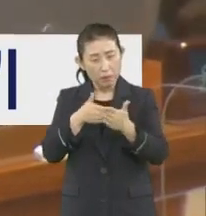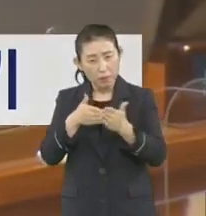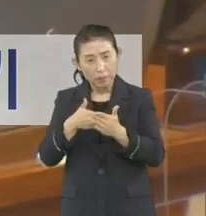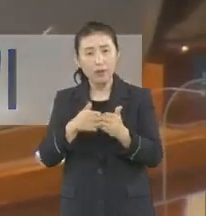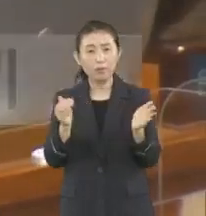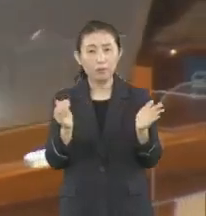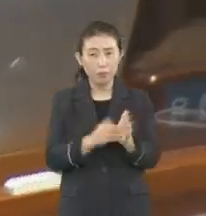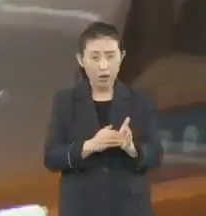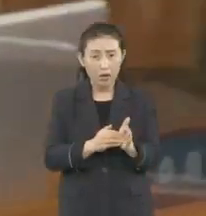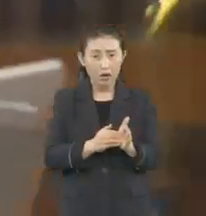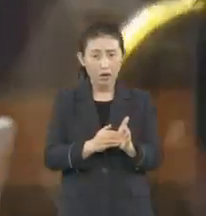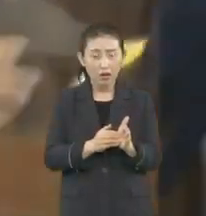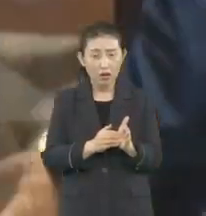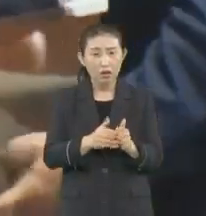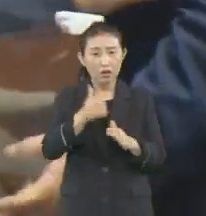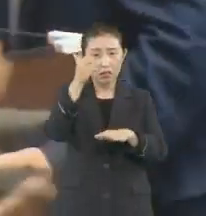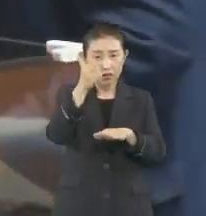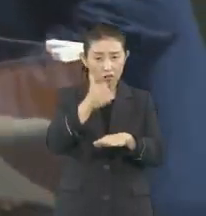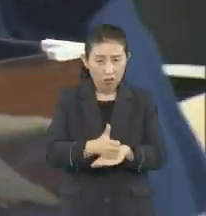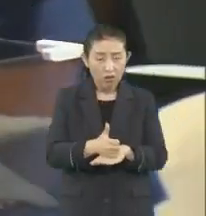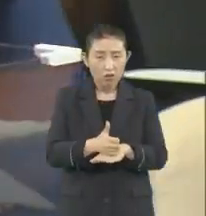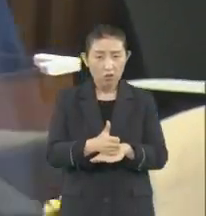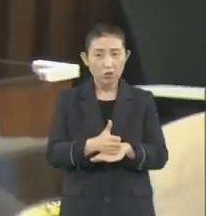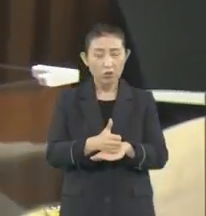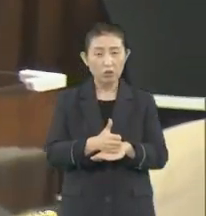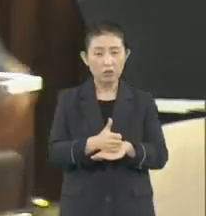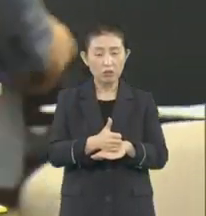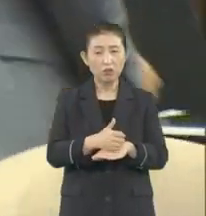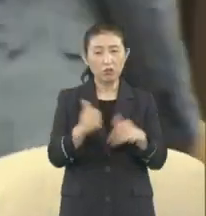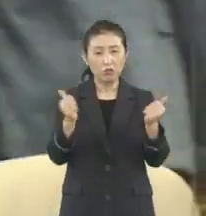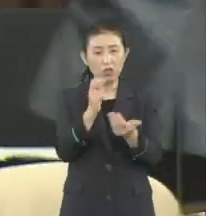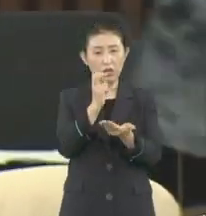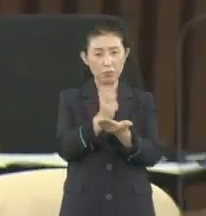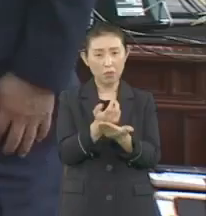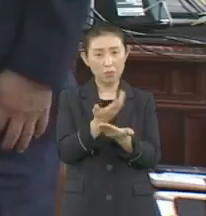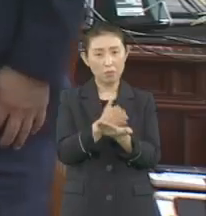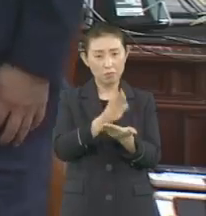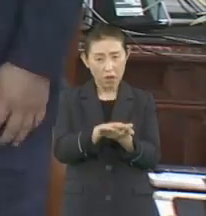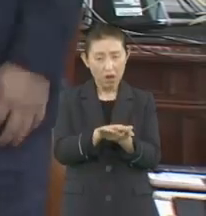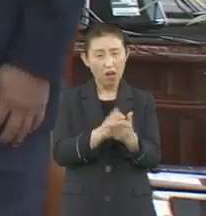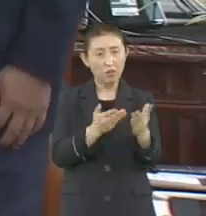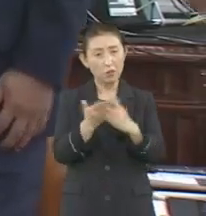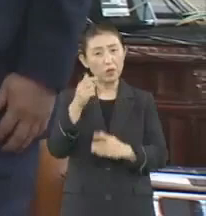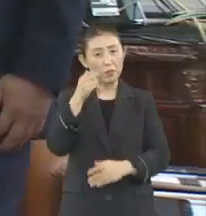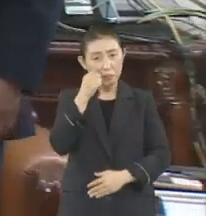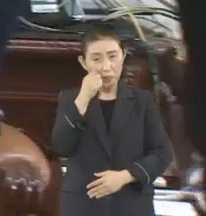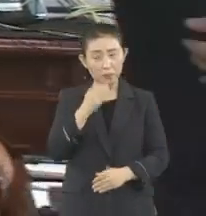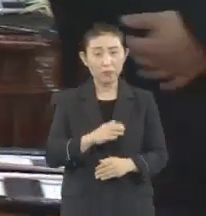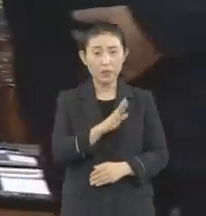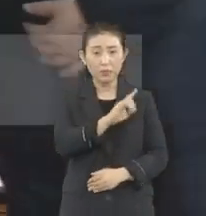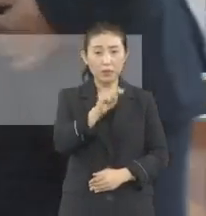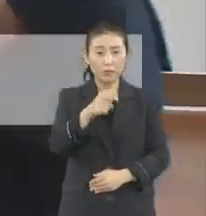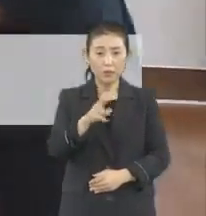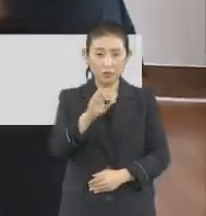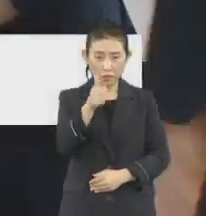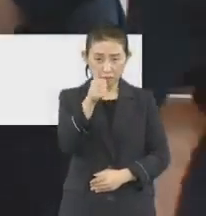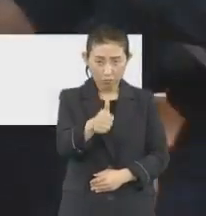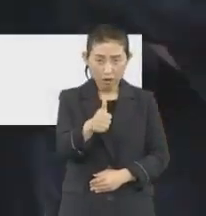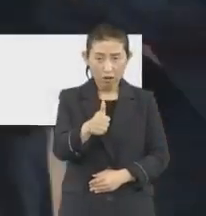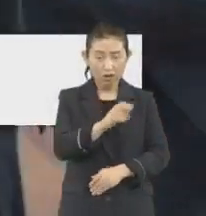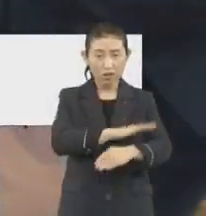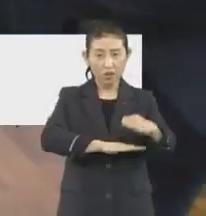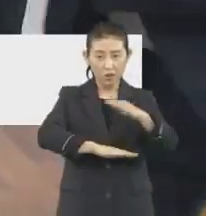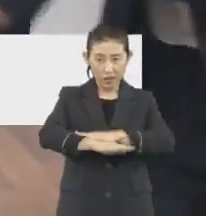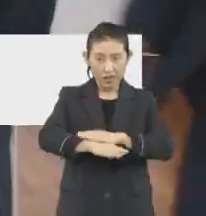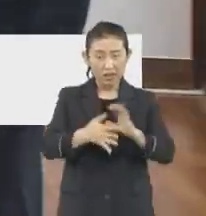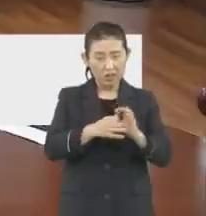못했고 국회 세종의사당법도 국회 본회의를 통과하지 못했습니다. 여야는 박병석 국회의장 주재로